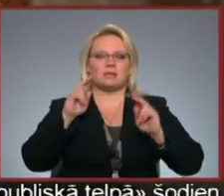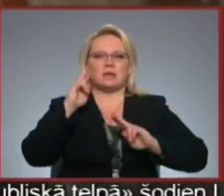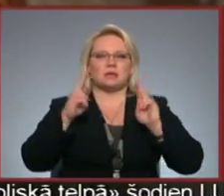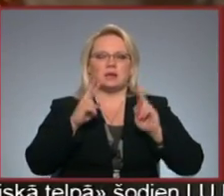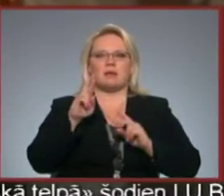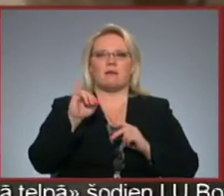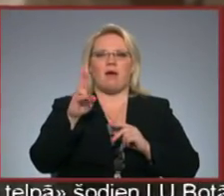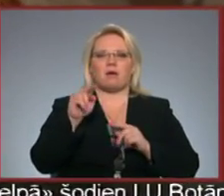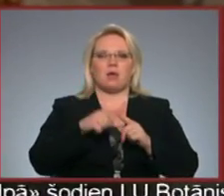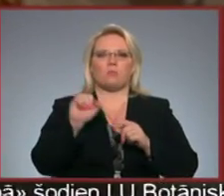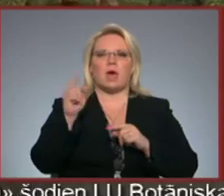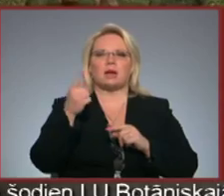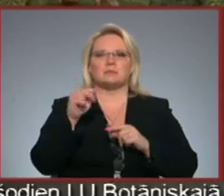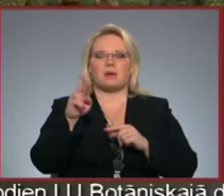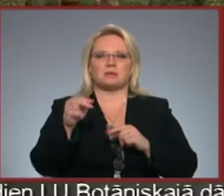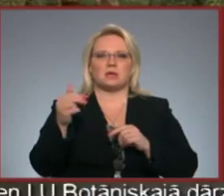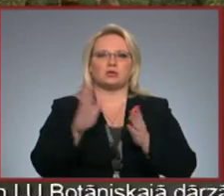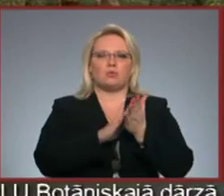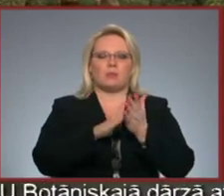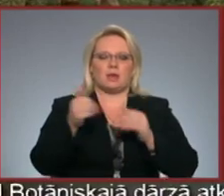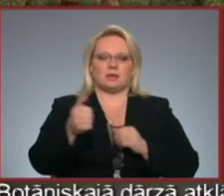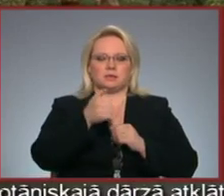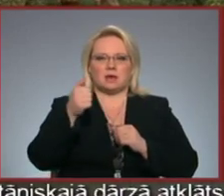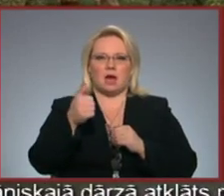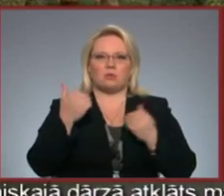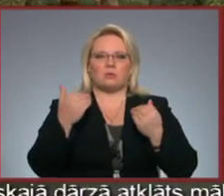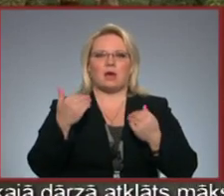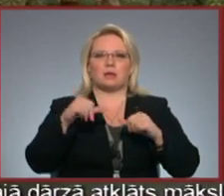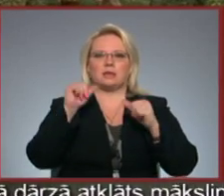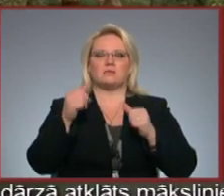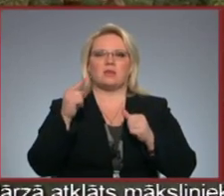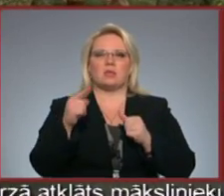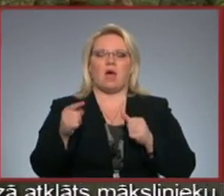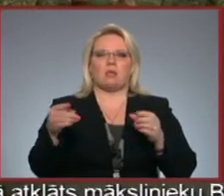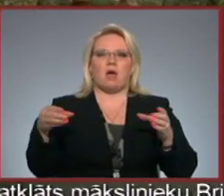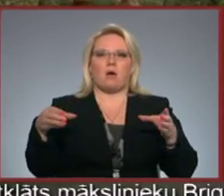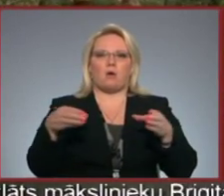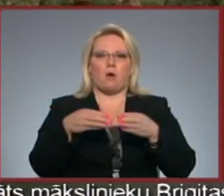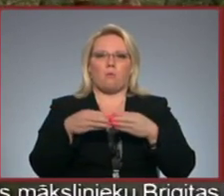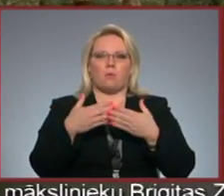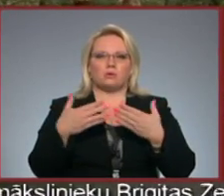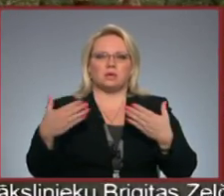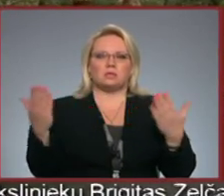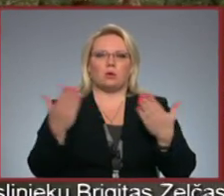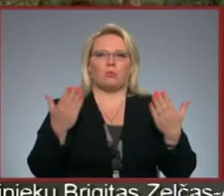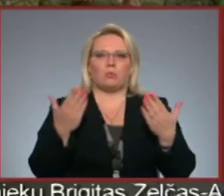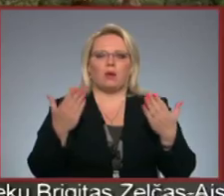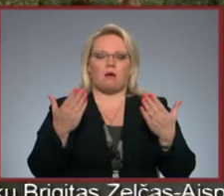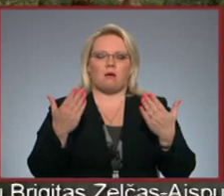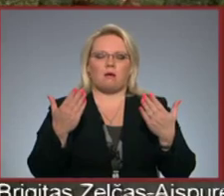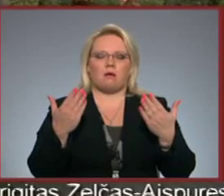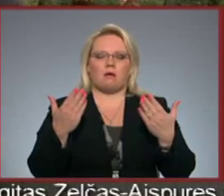un Aspazijas gaidāmo jubilejas gadu. Tagad ir izveidota uz Patriarka rudeni tāda kompozīcija, kurā